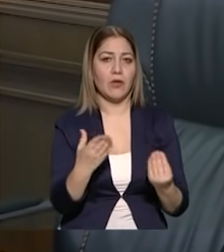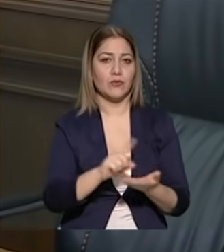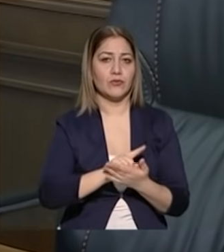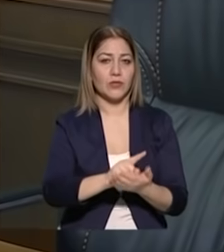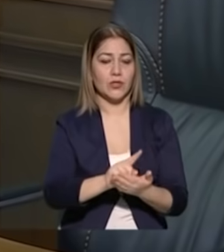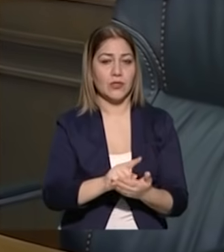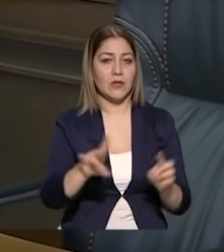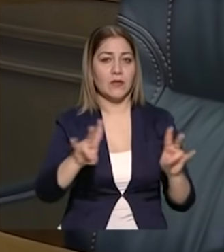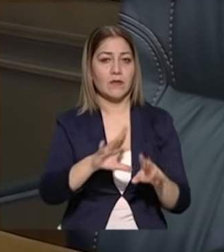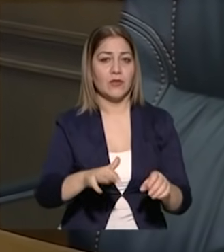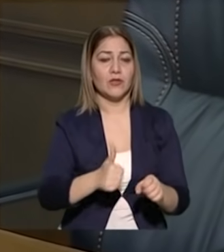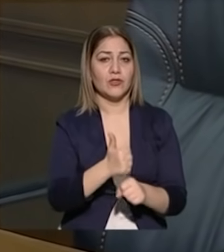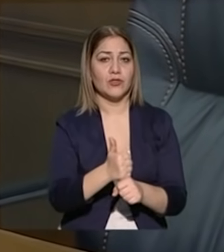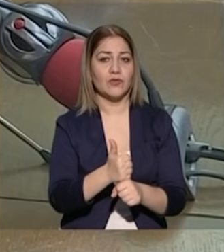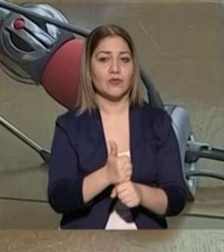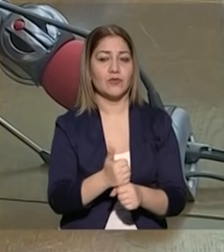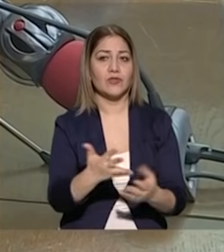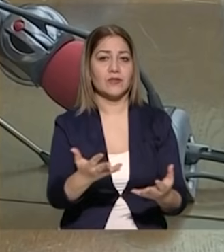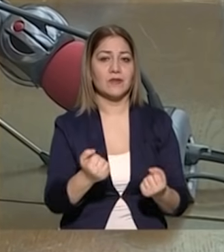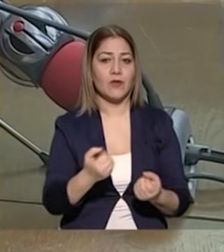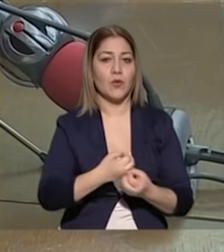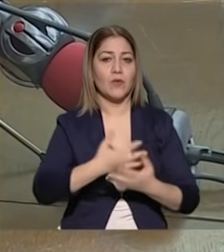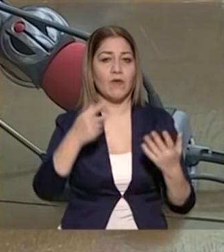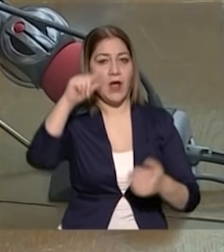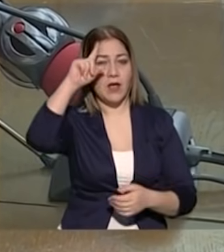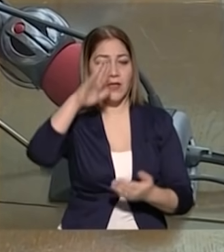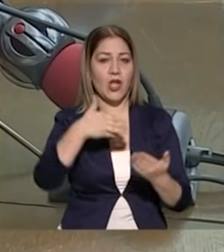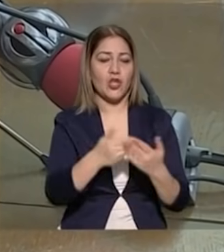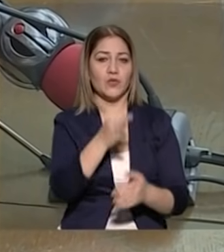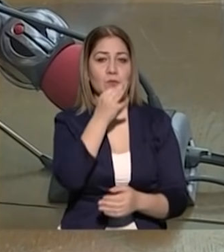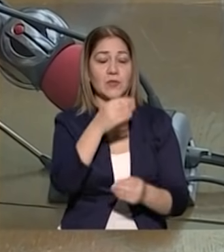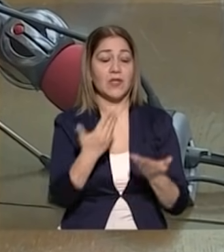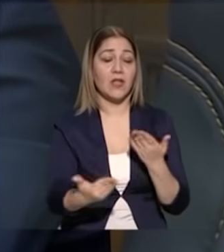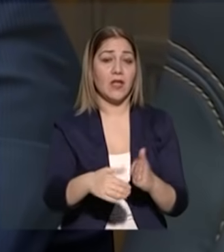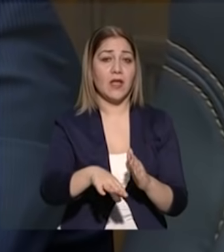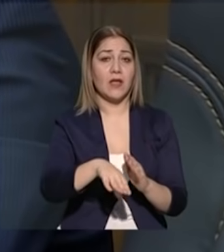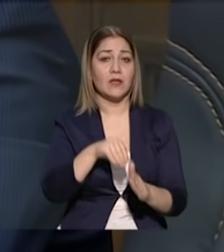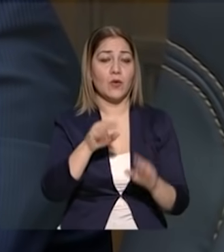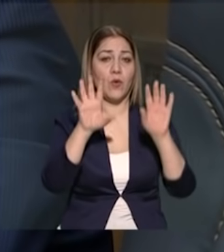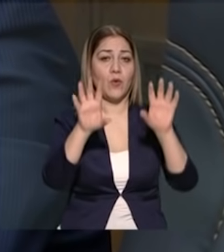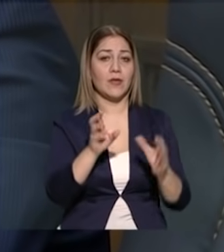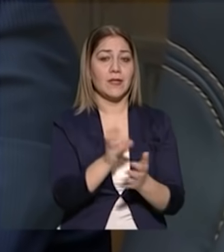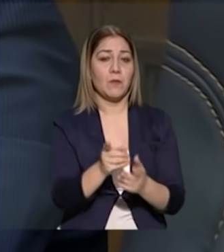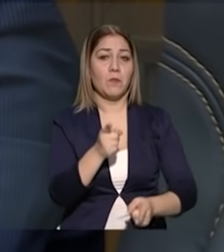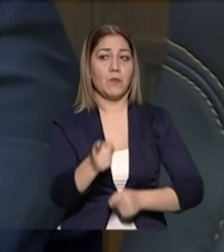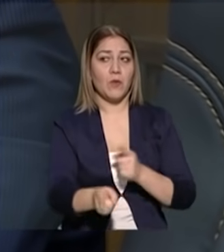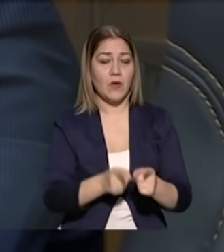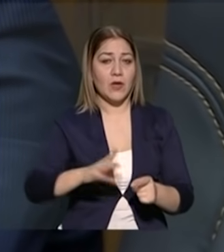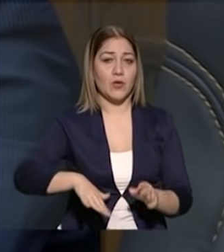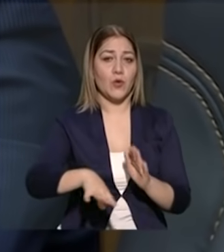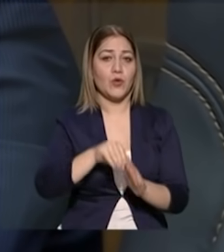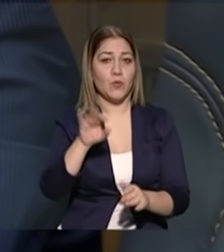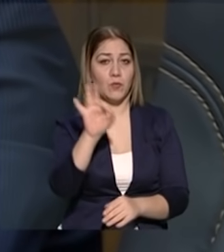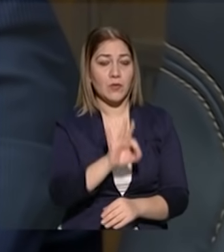քննարկումների առաջարկ Լուսավոր Հայաստանը դեռ չի ստացել։ Եթե դրանք լինելու են ընտրական օրենսգիրքը փոխելու, ապա ընտրություններ անցկացնելու մասին, ապա